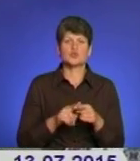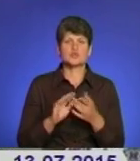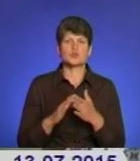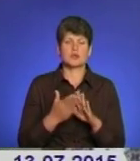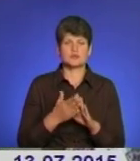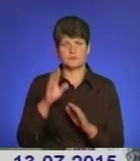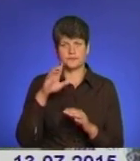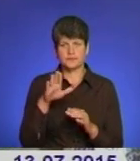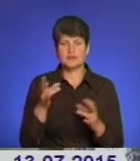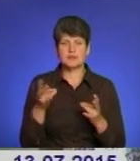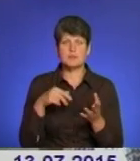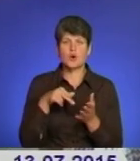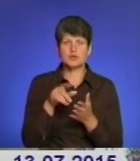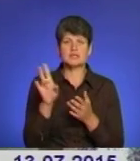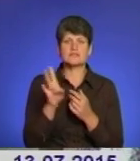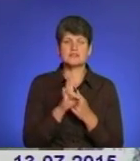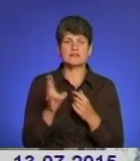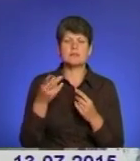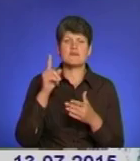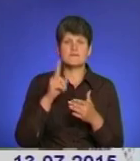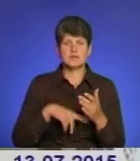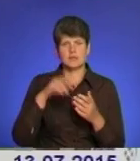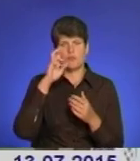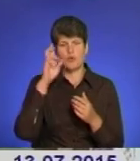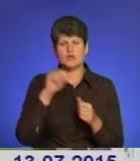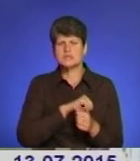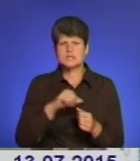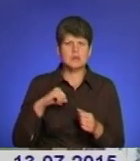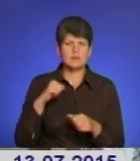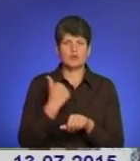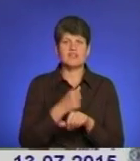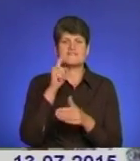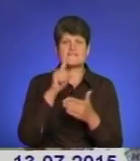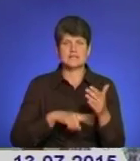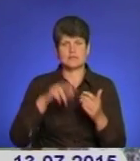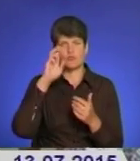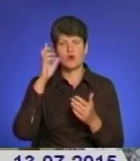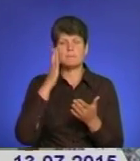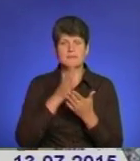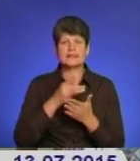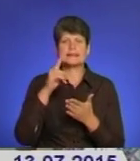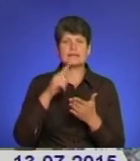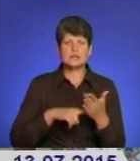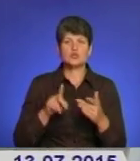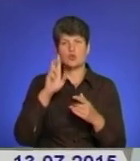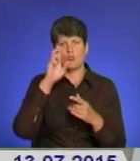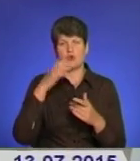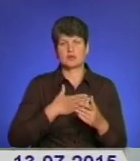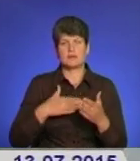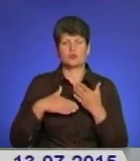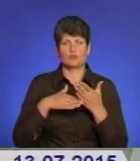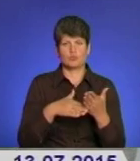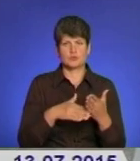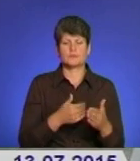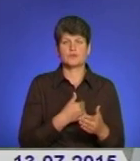Україні. Треба ходити до церкви, треба вірити в Бога. Саме основне – вірити в Бога і мати надію, що Бог нам допоможе. Хотілося, щоб